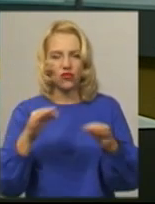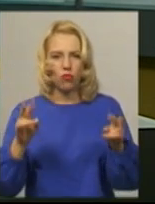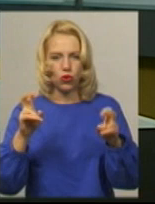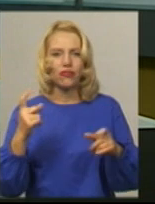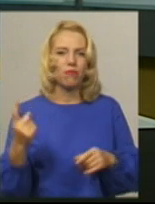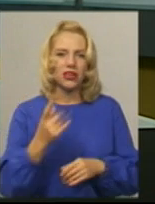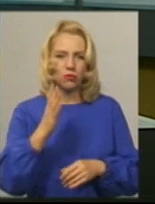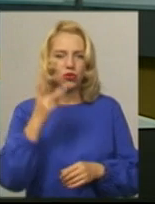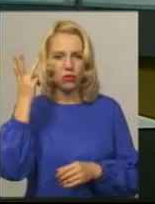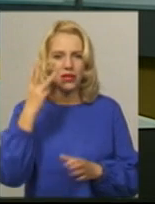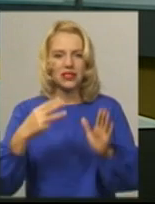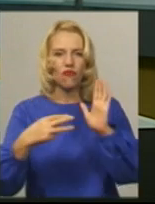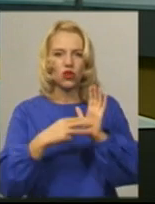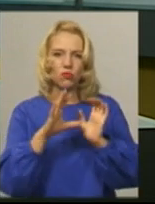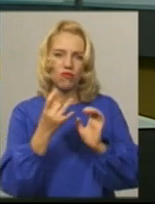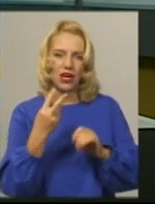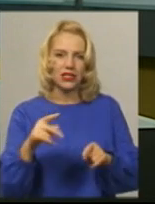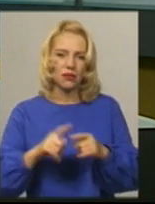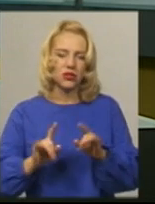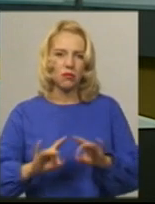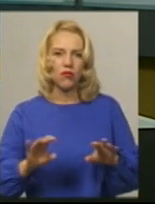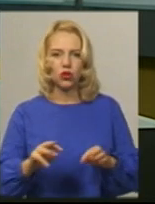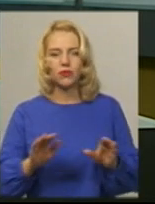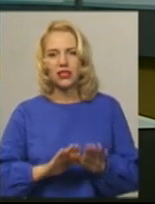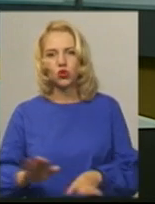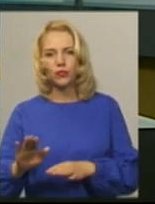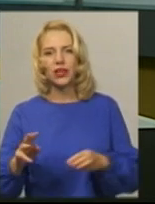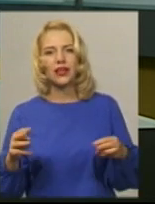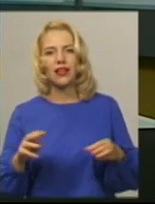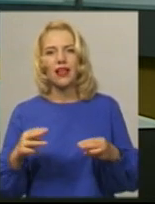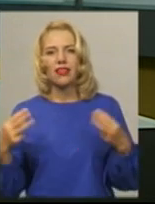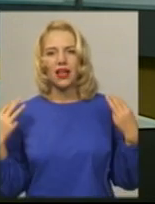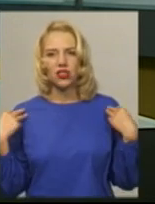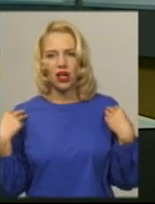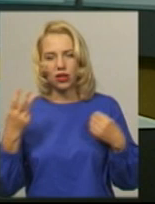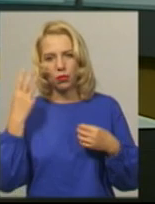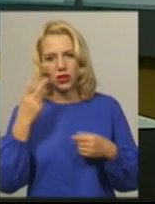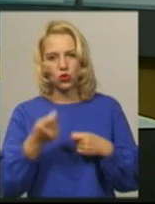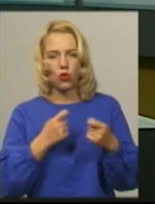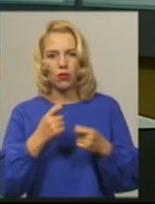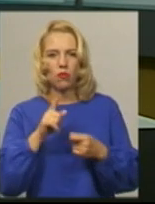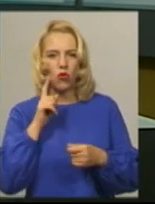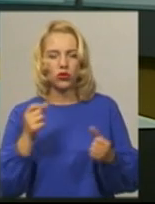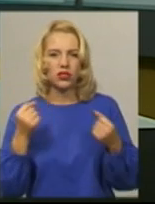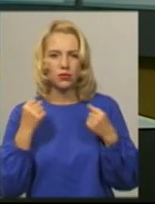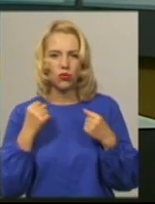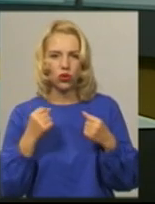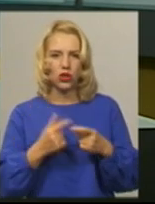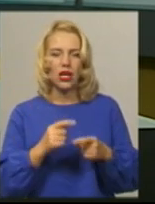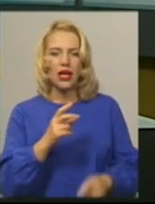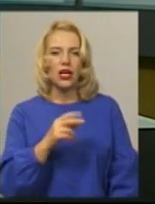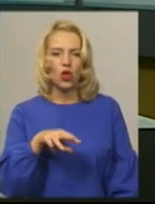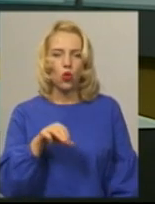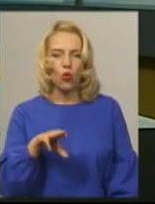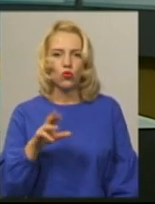заплановано на 8 вересня. Про це повідомила заступник начальника Хмельницького міського управління молоді та спорту Наталя Томусяк. За її